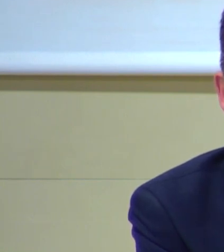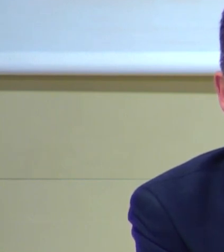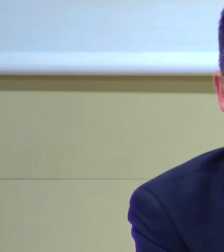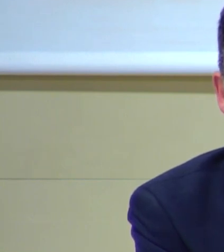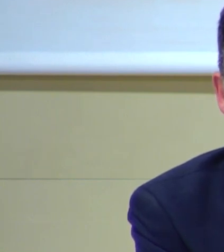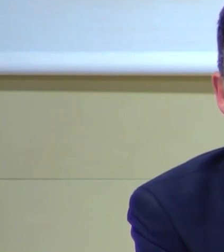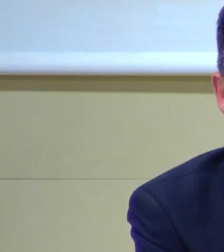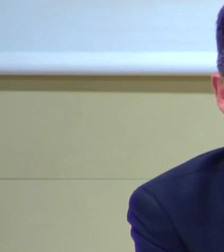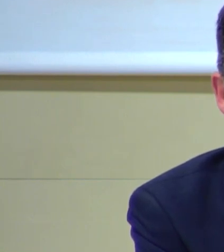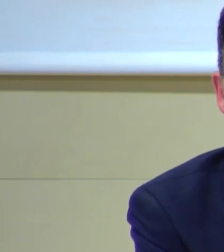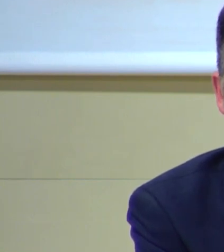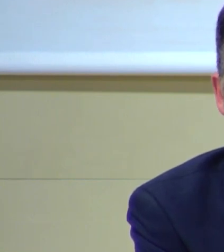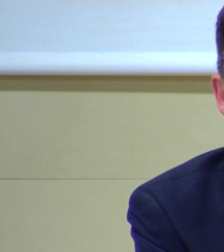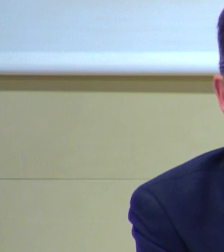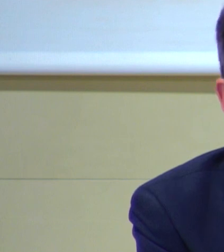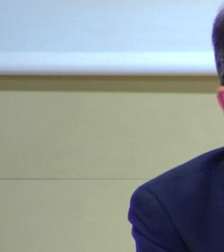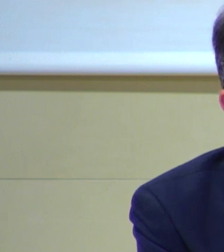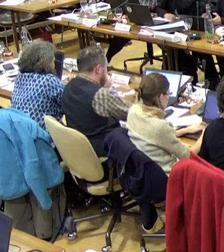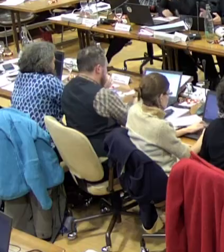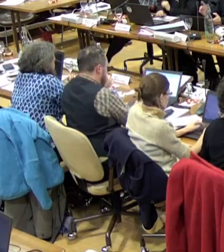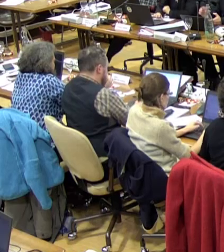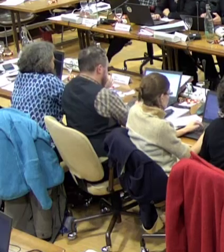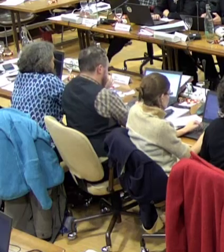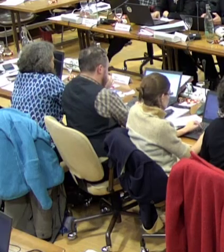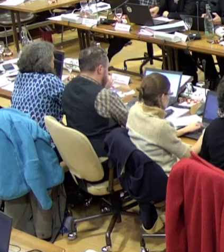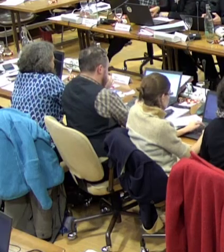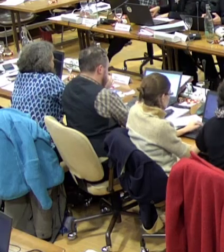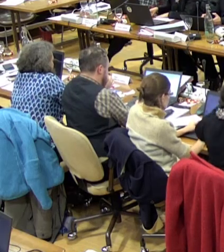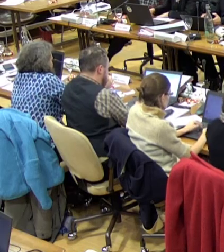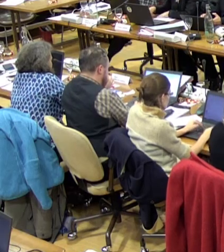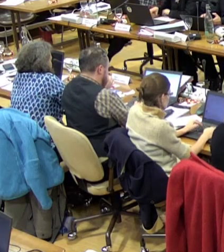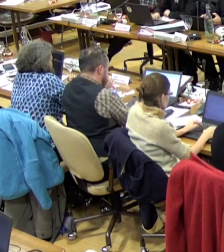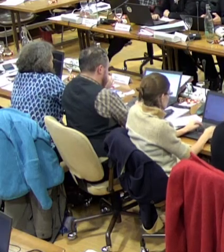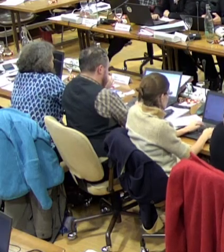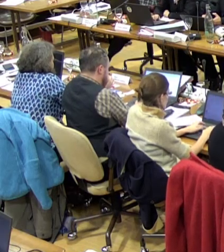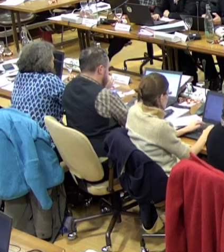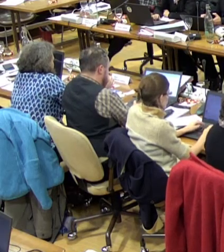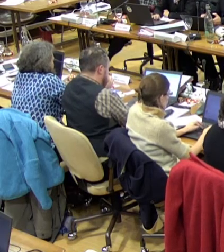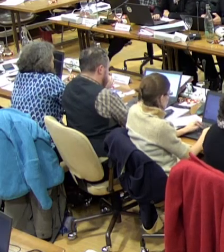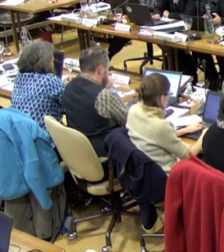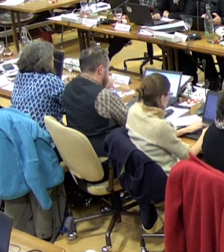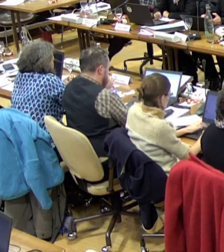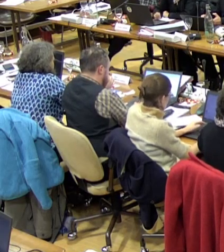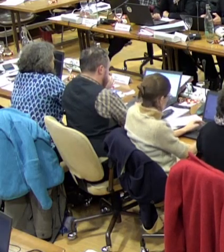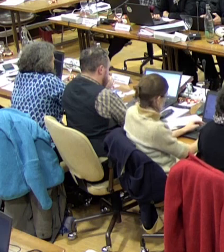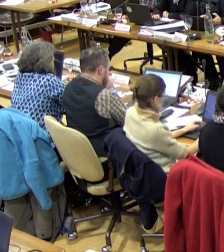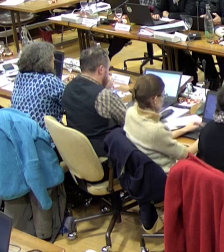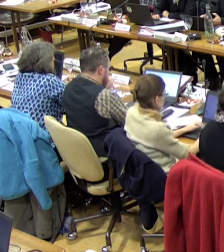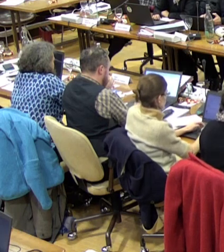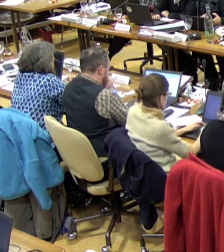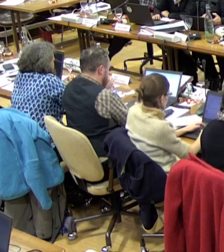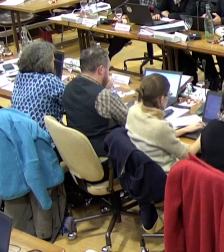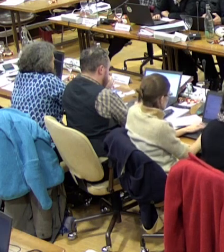qui votent contre qui vote pour unanimité délibération adoptée l'a28 la convention 22000